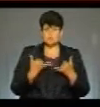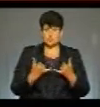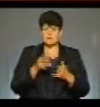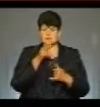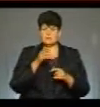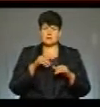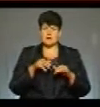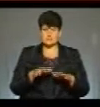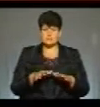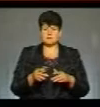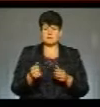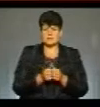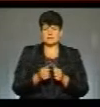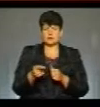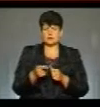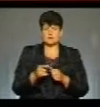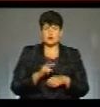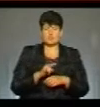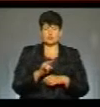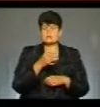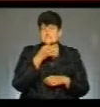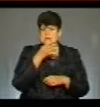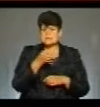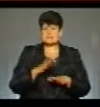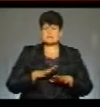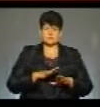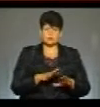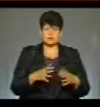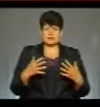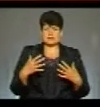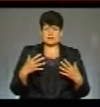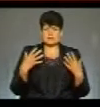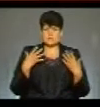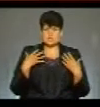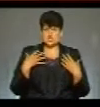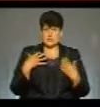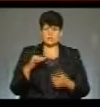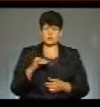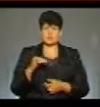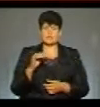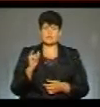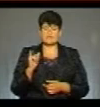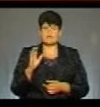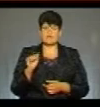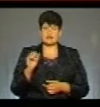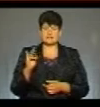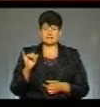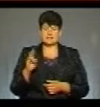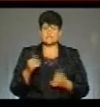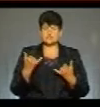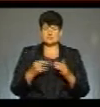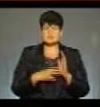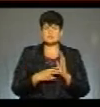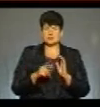акції протесту біля Тернопільського аеропорту сказав заступник начальника служби автомобільних доріг області Юрій Іваниця. Нагадаю, сьогодні